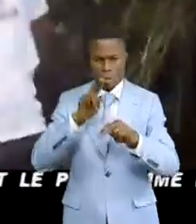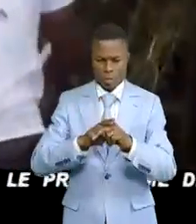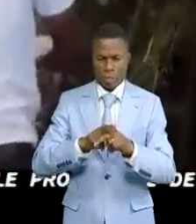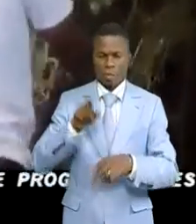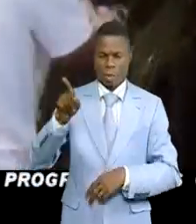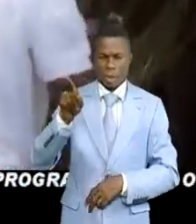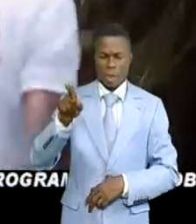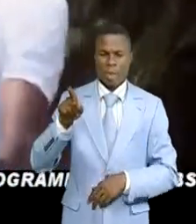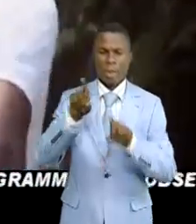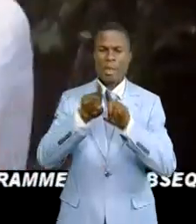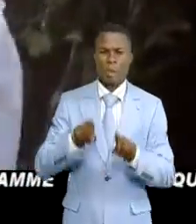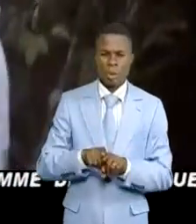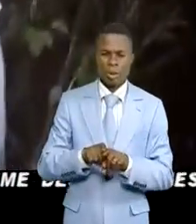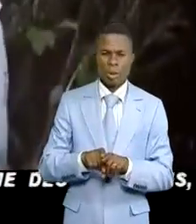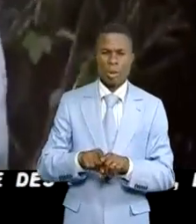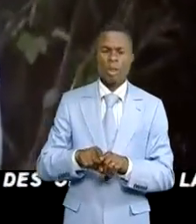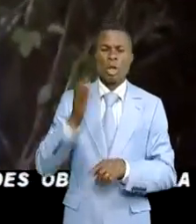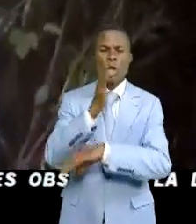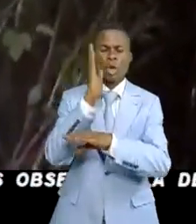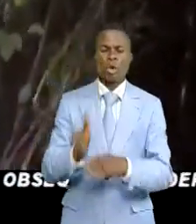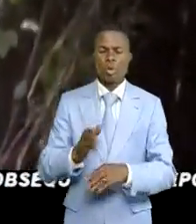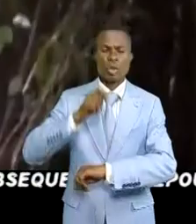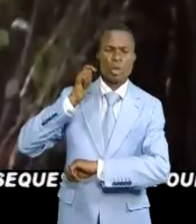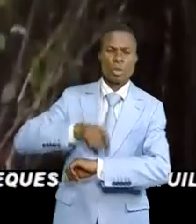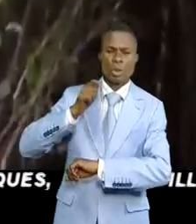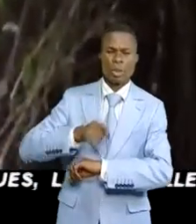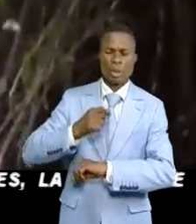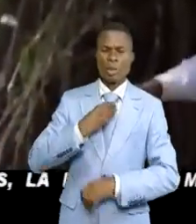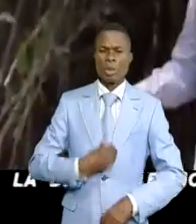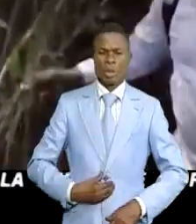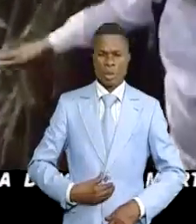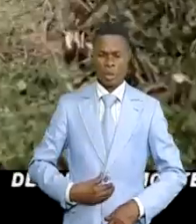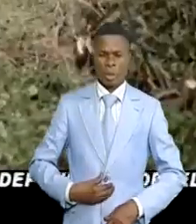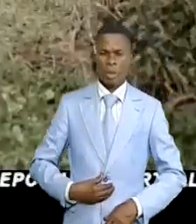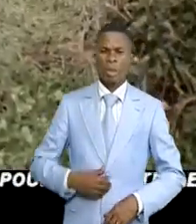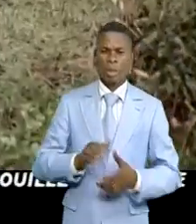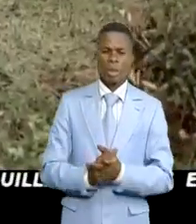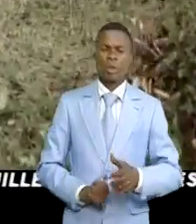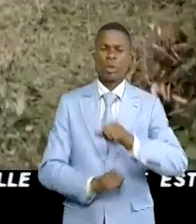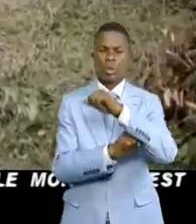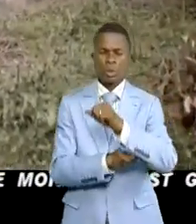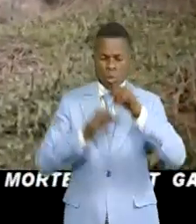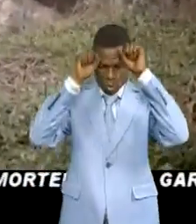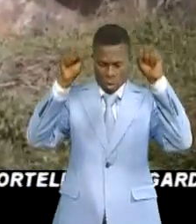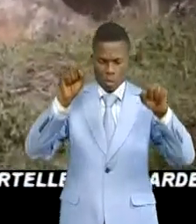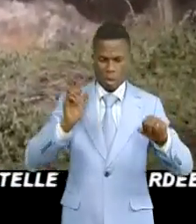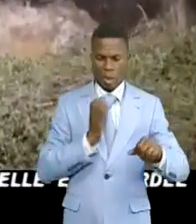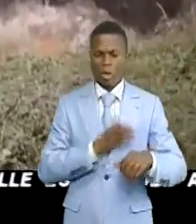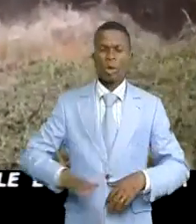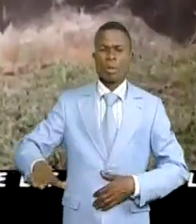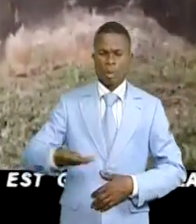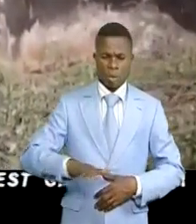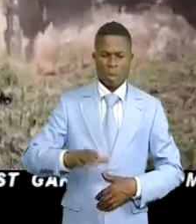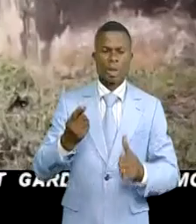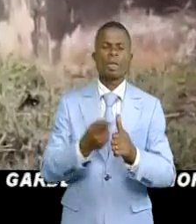Benjamin Kabamba Muzembe, et son conseiller juridique, Misengangondo Maurice. Soutenir le président de la République,